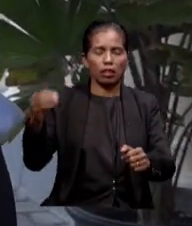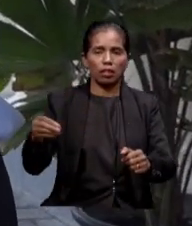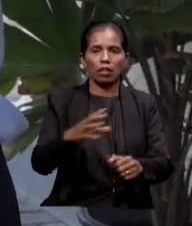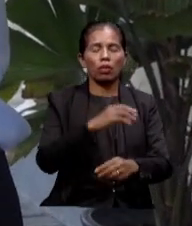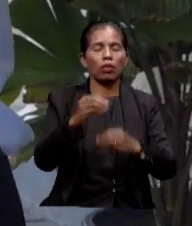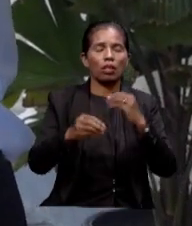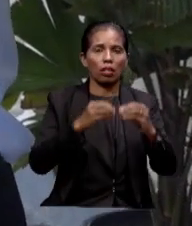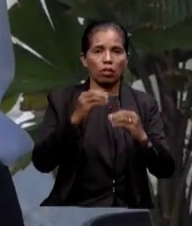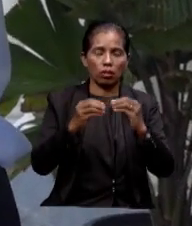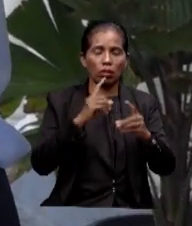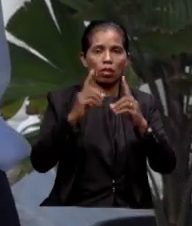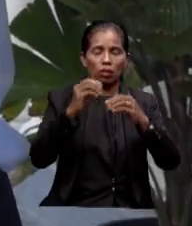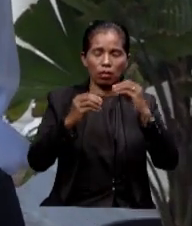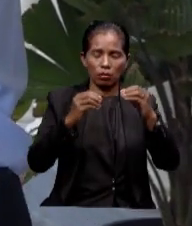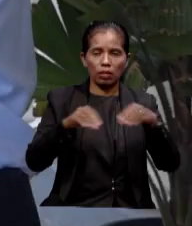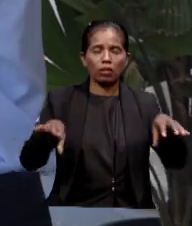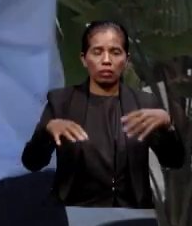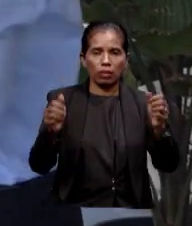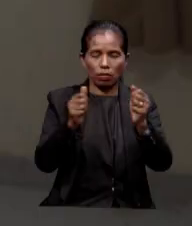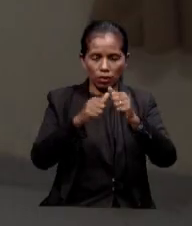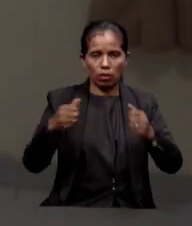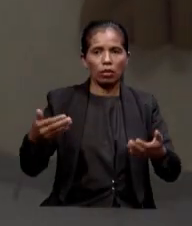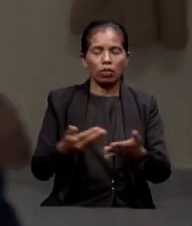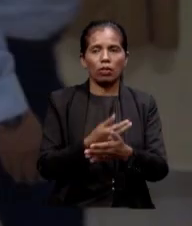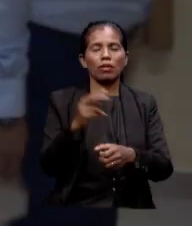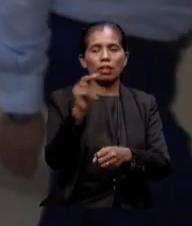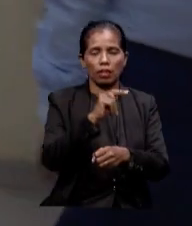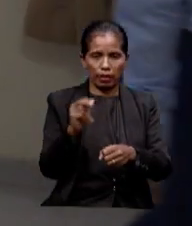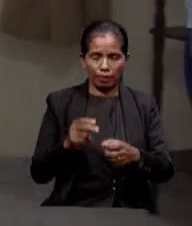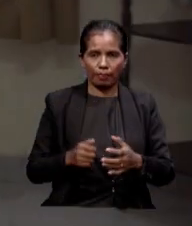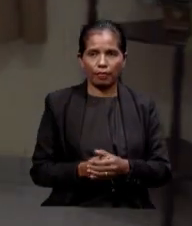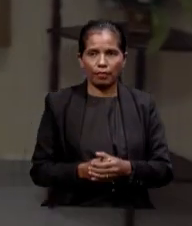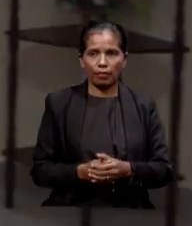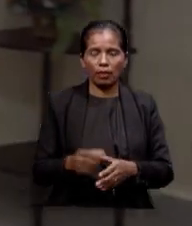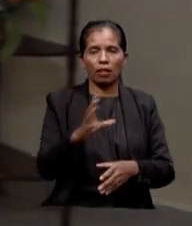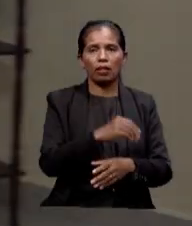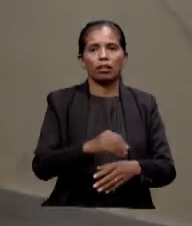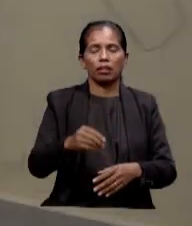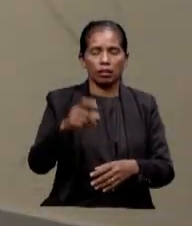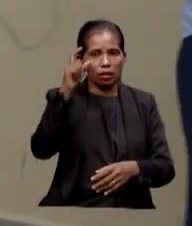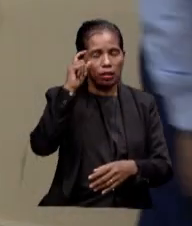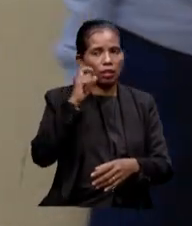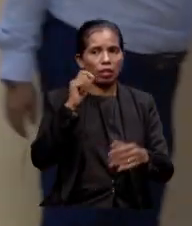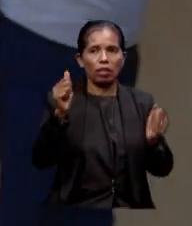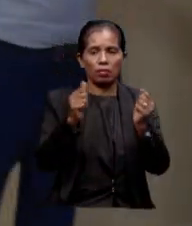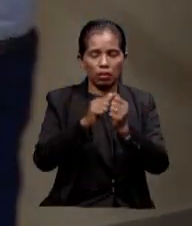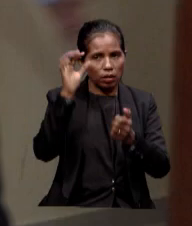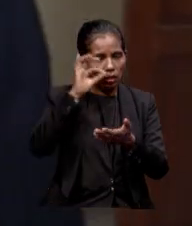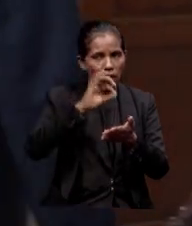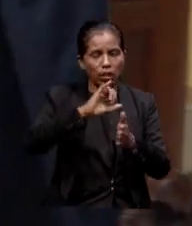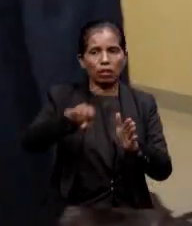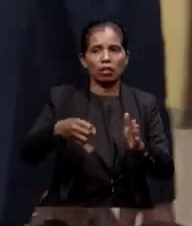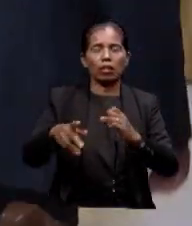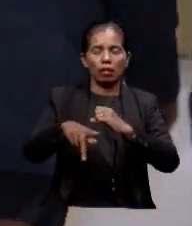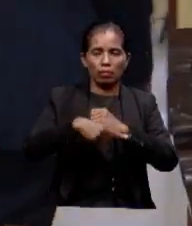konaba kooperasaun servisu entre Timor-Leste ho Nova Zelândia. Ia suruh mutune Kaira Lasanana Guzmão akompanya husi sekretario jeral